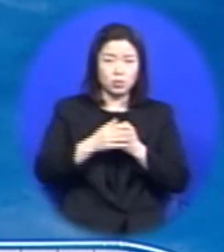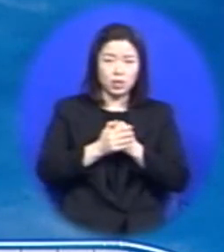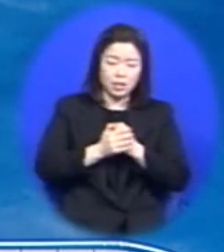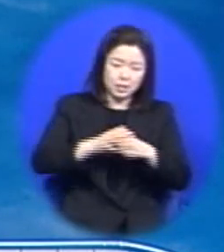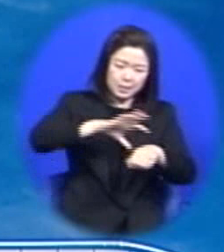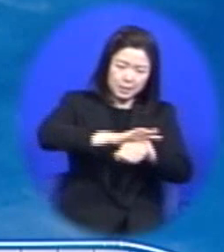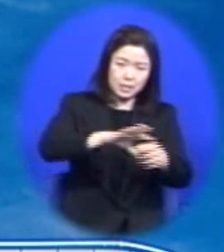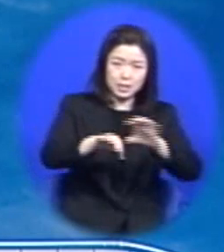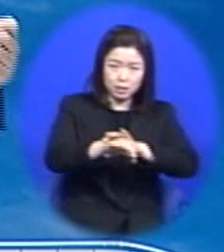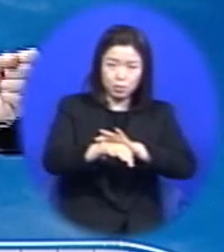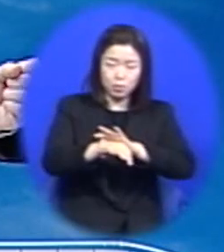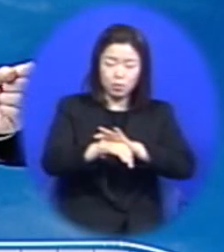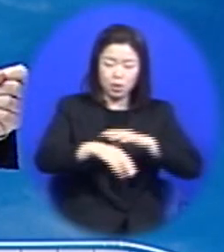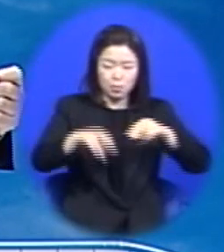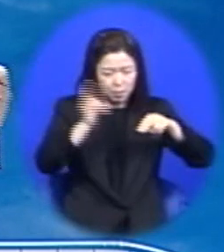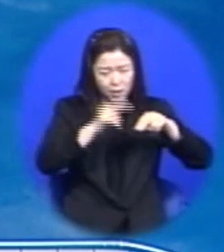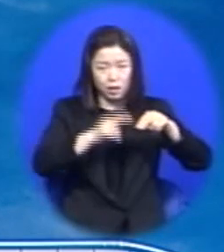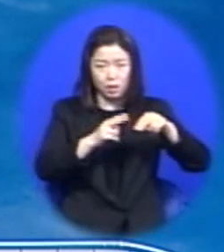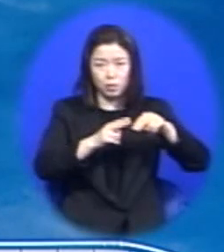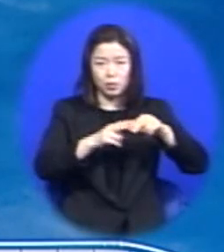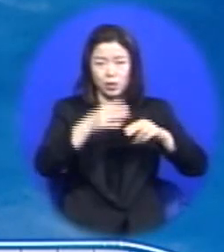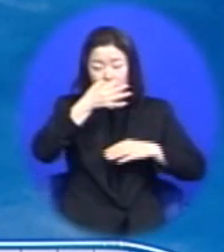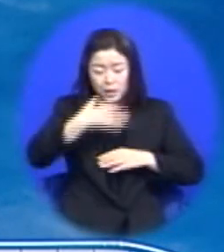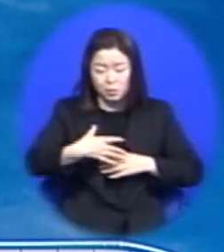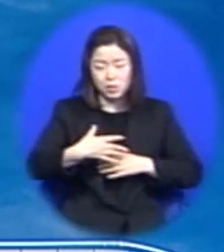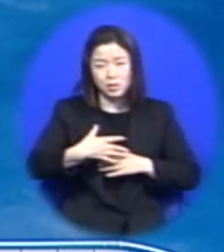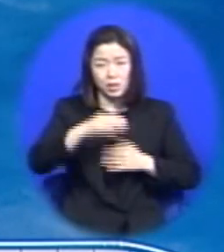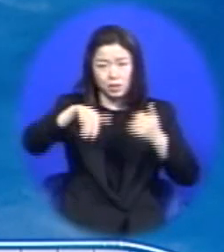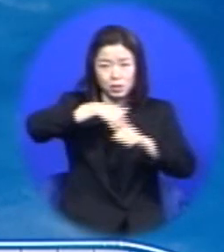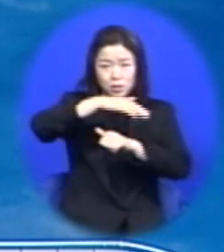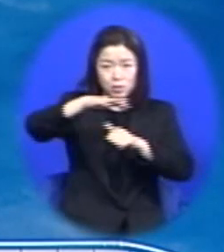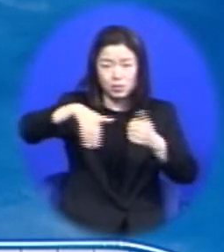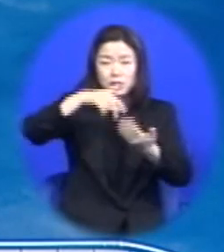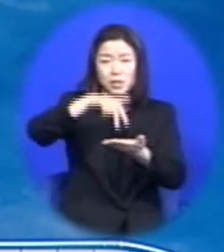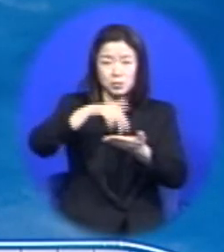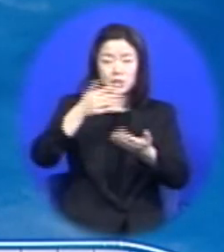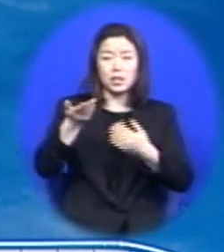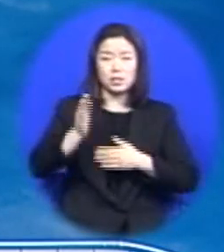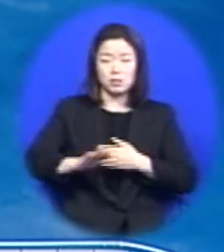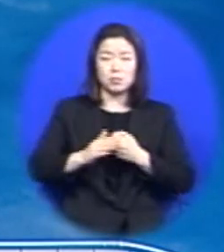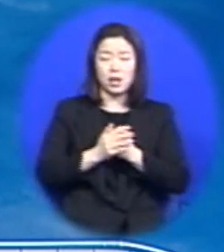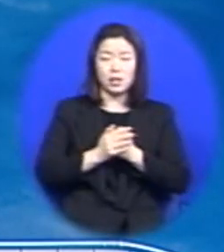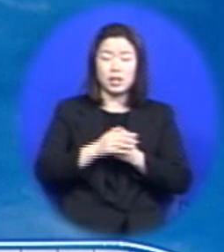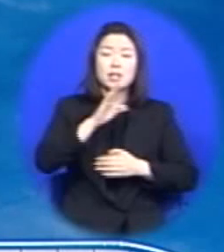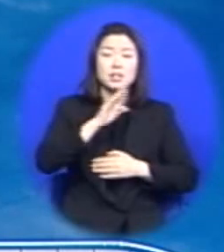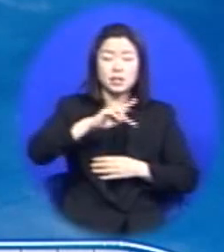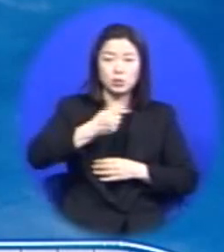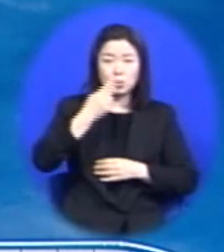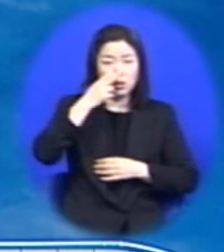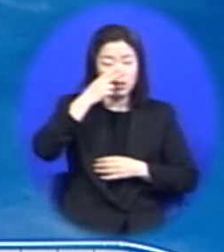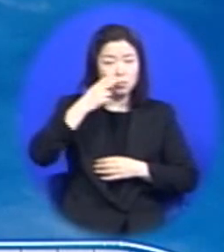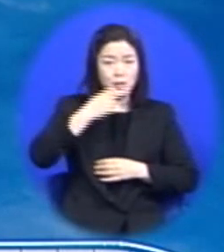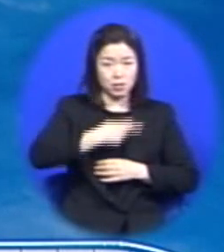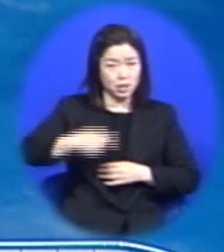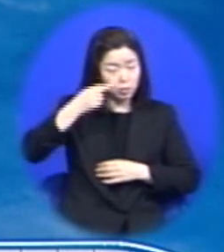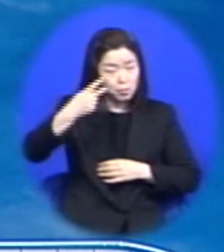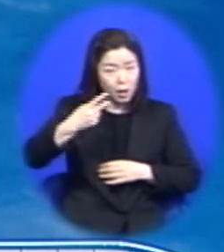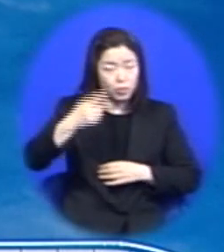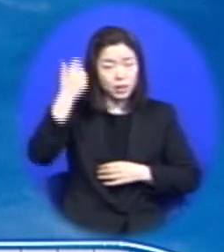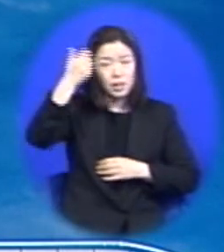차이고 감옥에 처박힌 이런 처지지만 그래도 사도 바울의 영은 하나님을